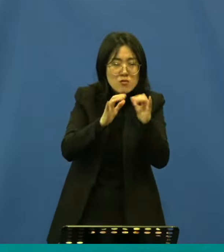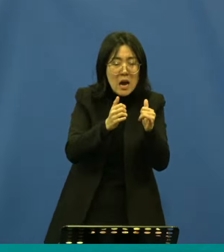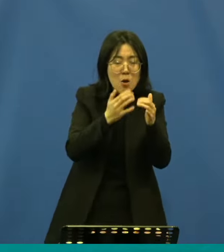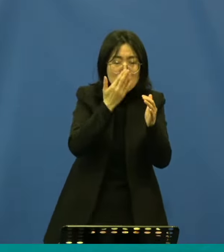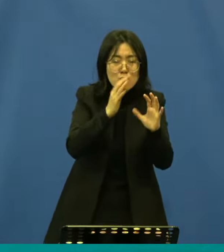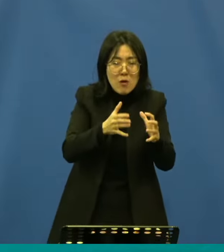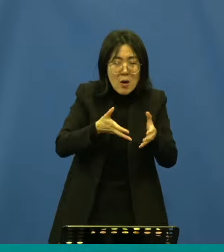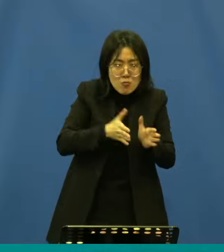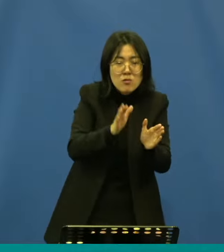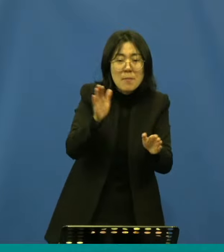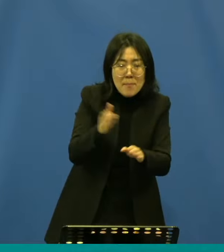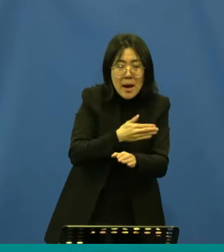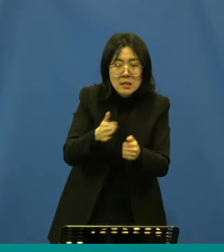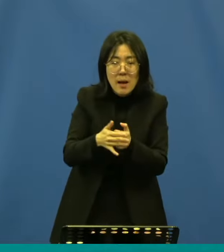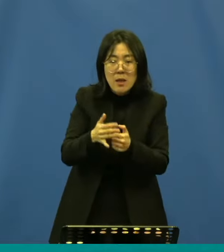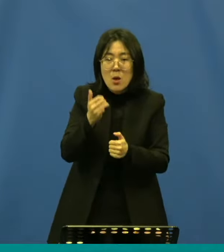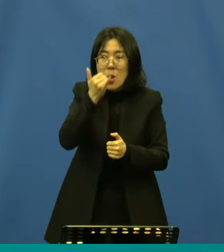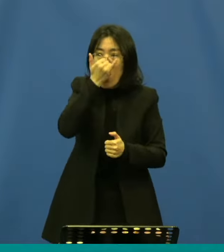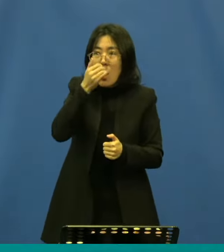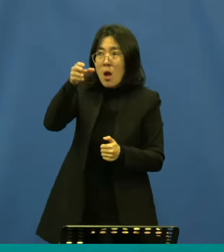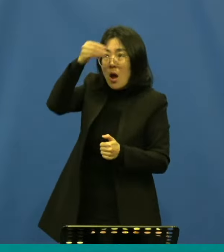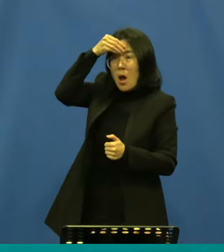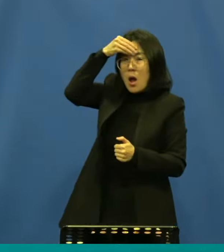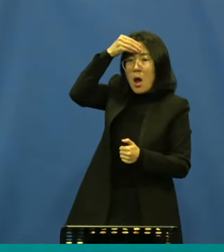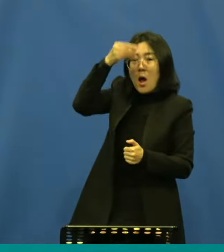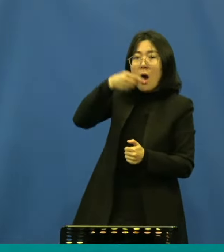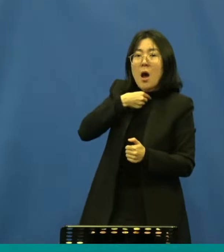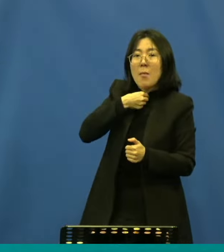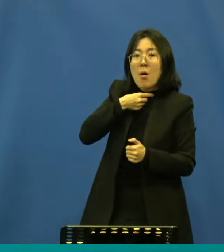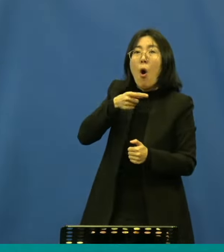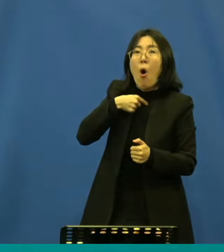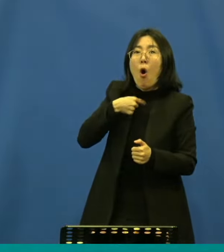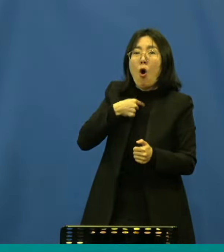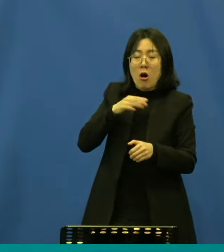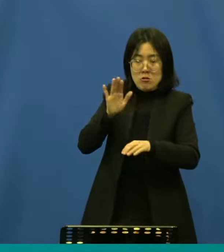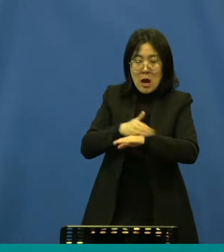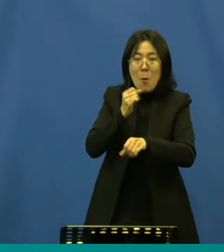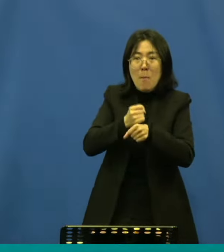그게 뭐냐면 열등감을 극복하려고 하는 그의 몸부림이라는 거죠.